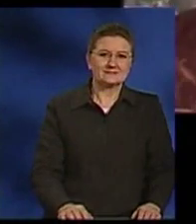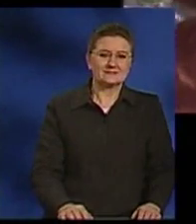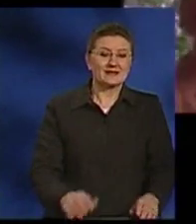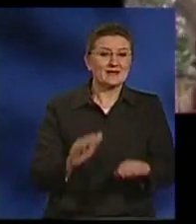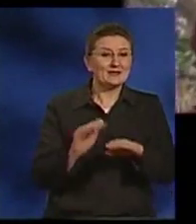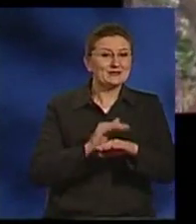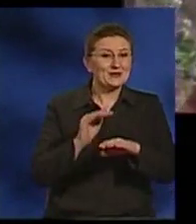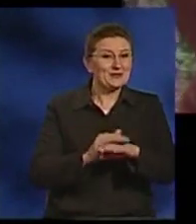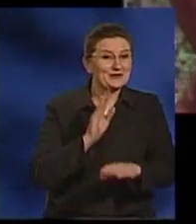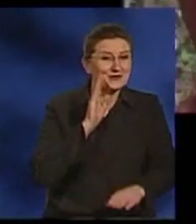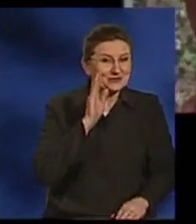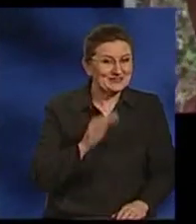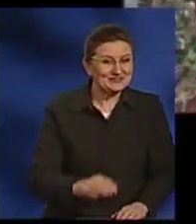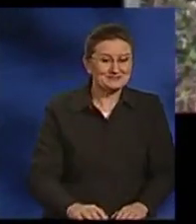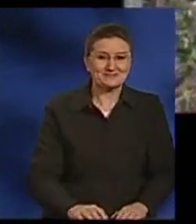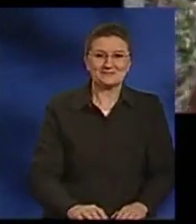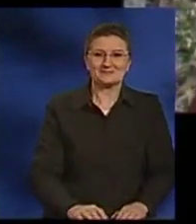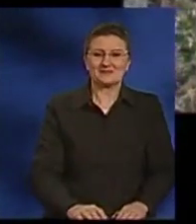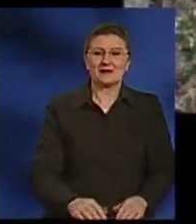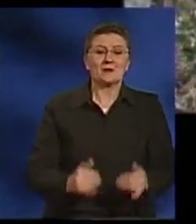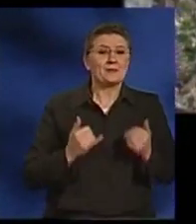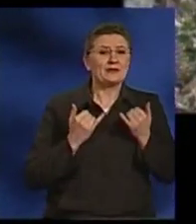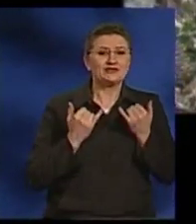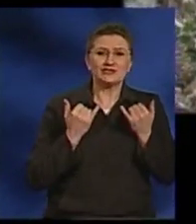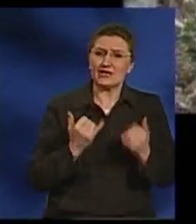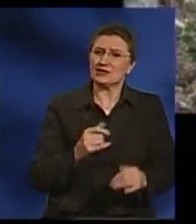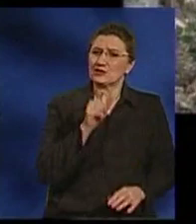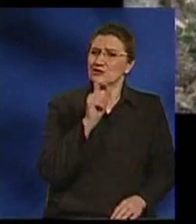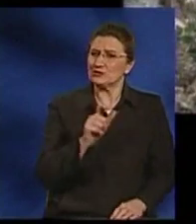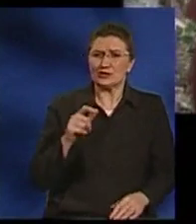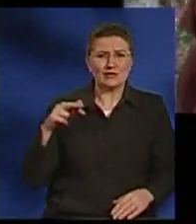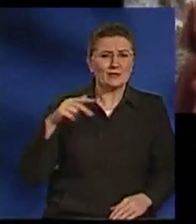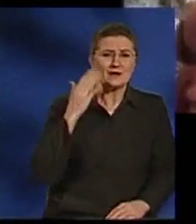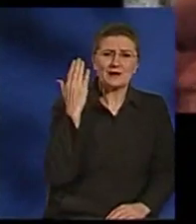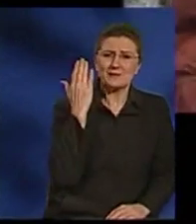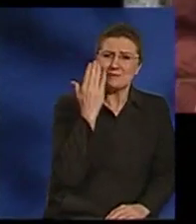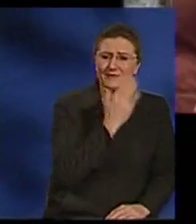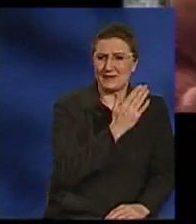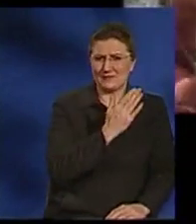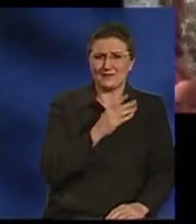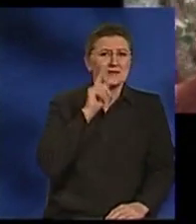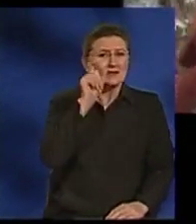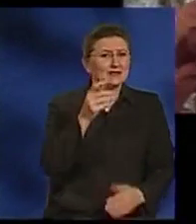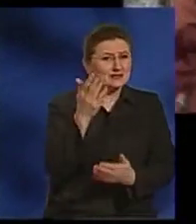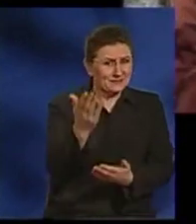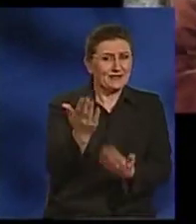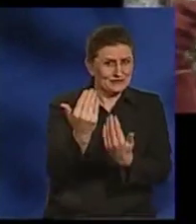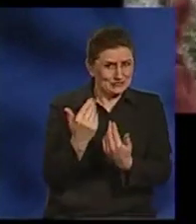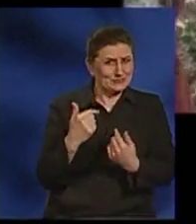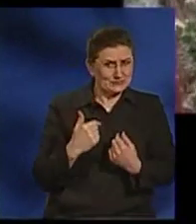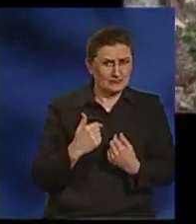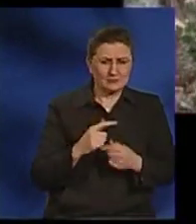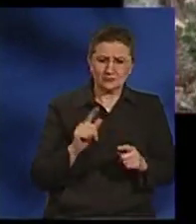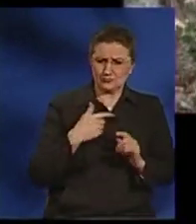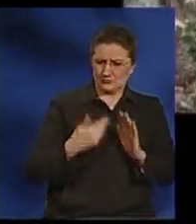Доброе утро. Остенные жители Лумии, не проходите мимо. Вот вы, молодой человек, подойдите сюда. Интересно,